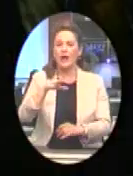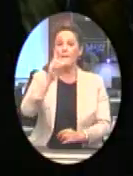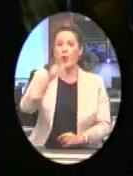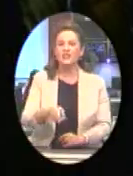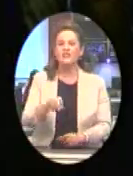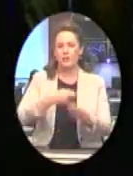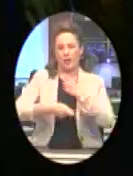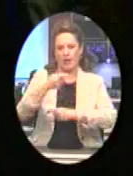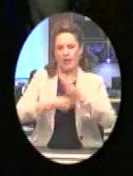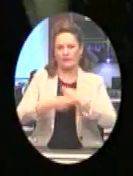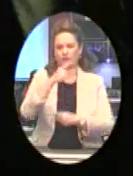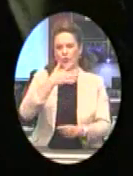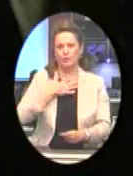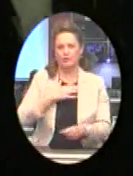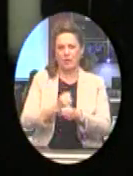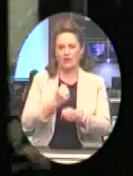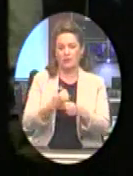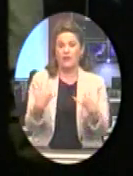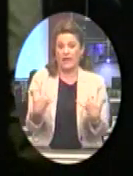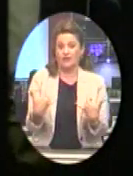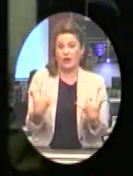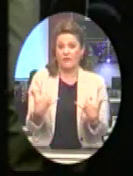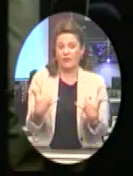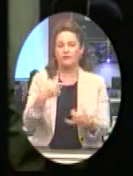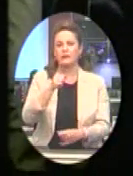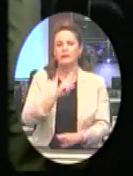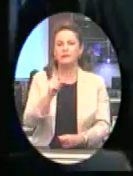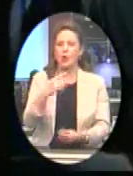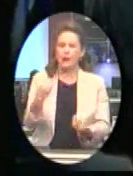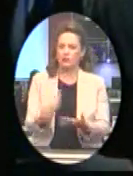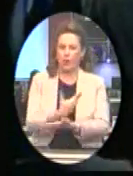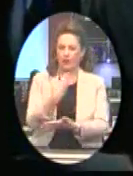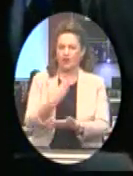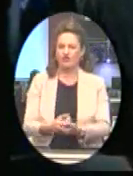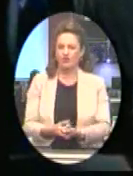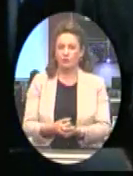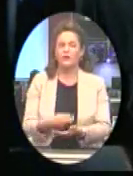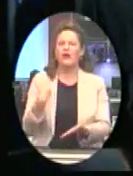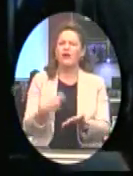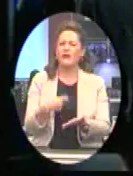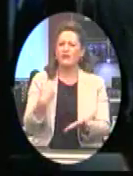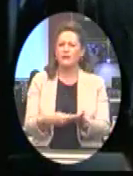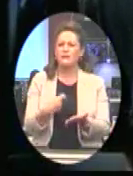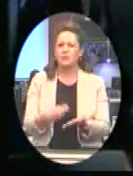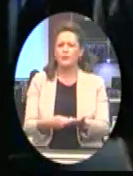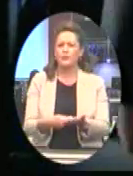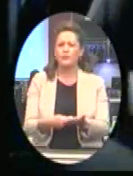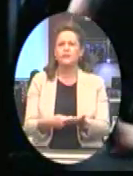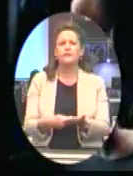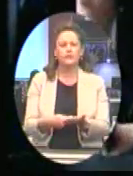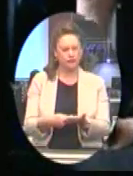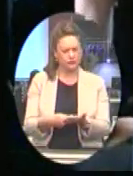הכלכליים שנתניהו מבקש להטיל עכשיו הם לא בדיוק תובנה חדשה. כנסות הרבה יותר